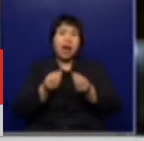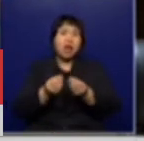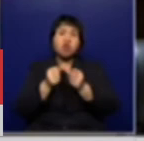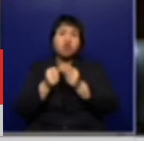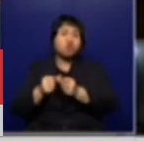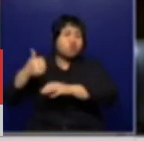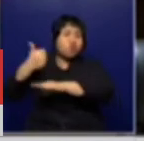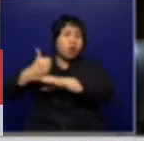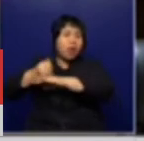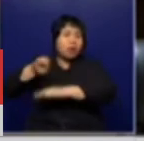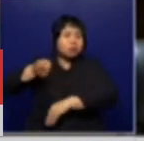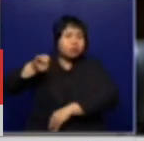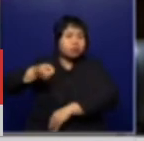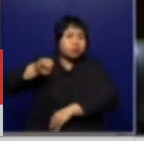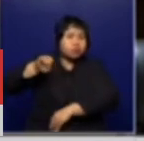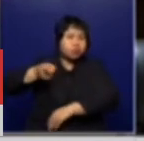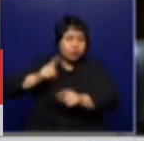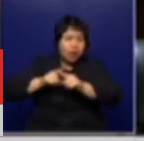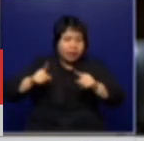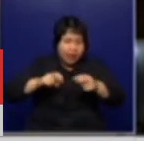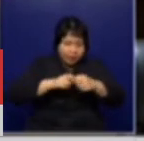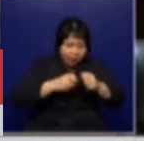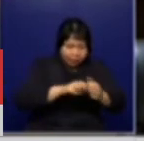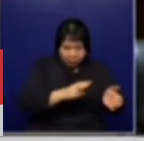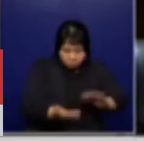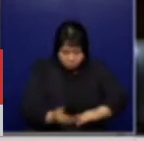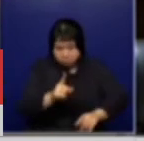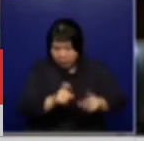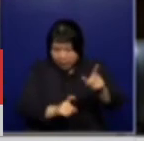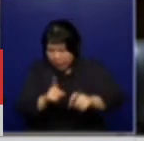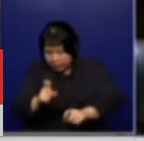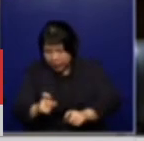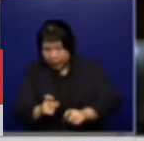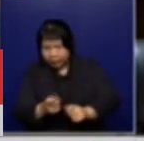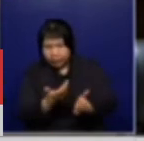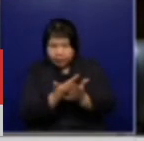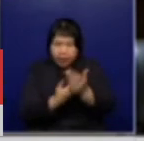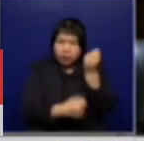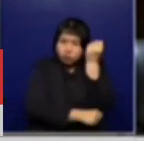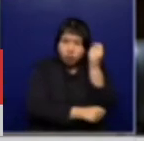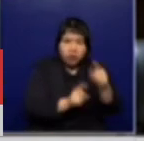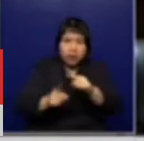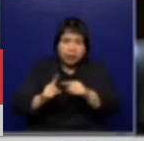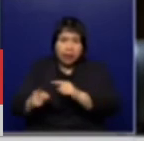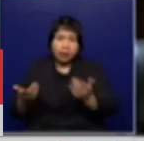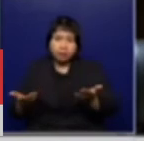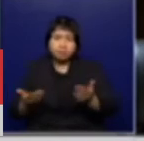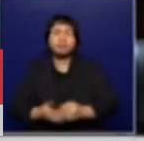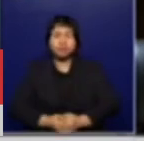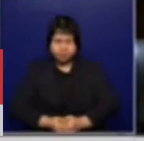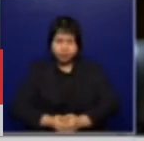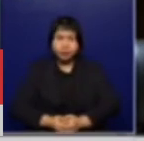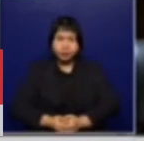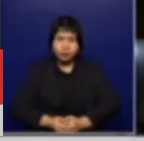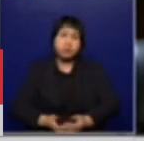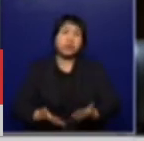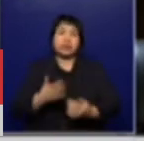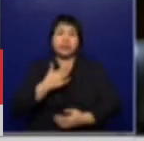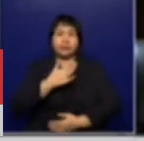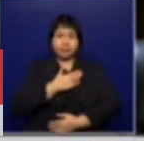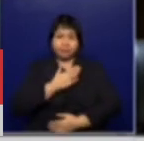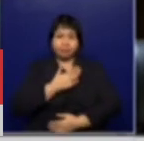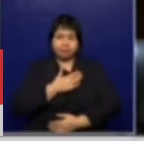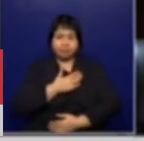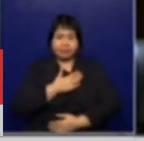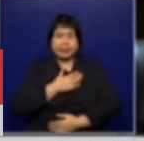าจบนซากปรักหักพังของประเทศท่านประธานที่เคารพคะแม้ว่าดิฉันจะกังข